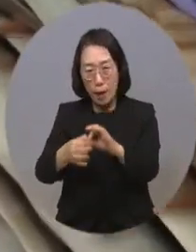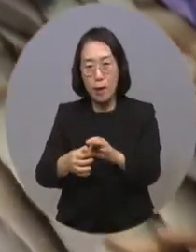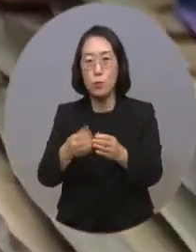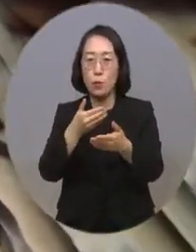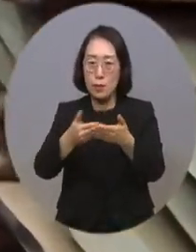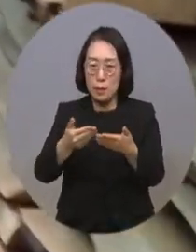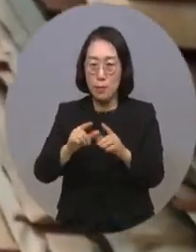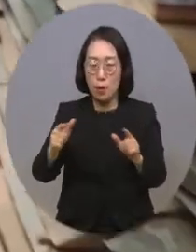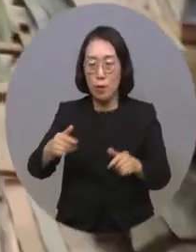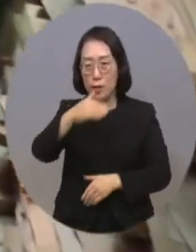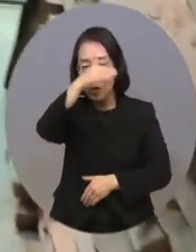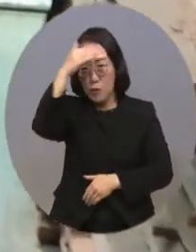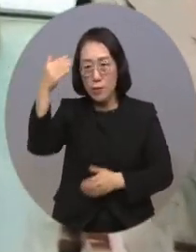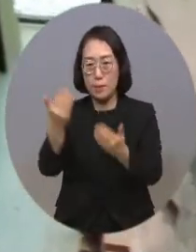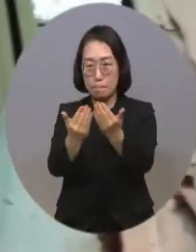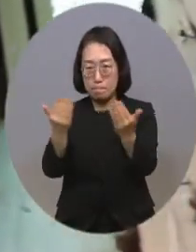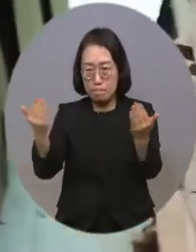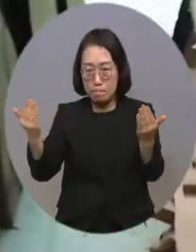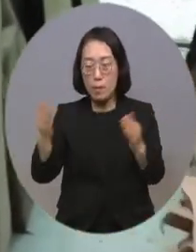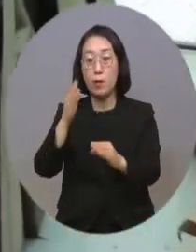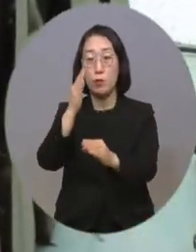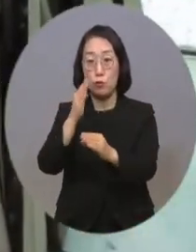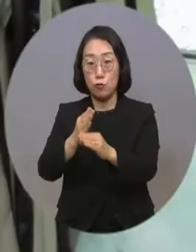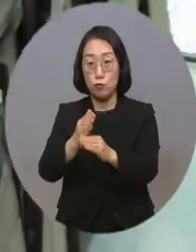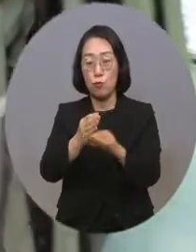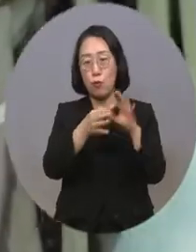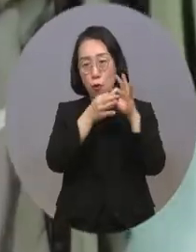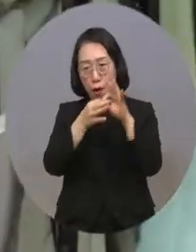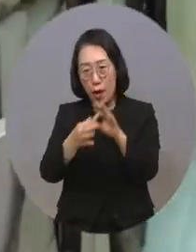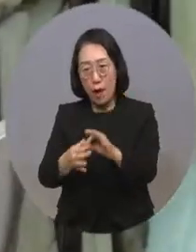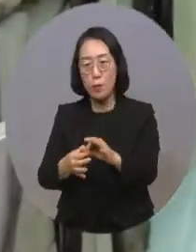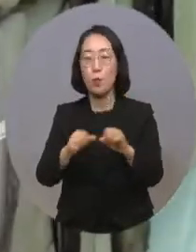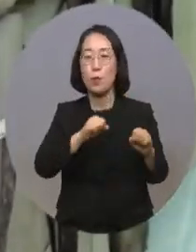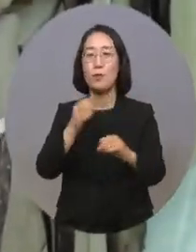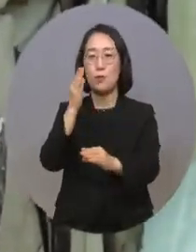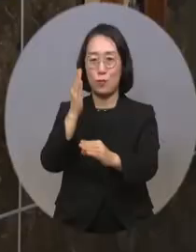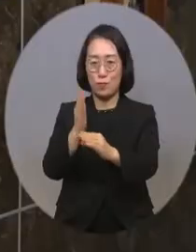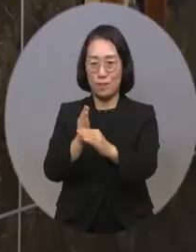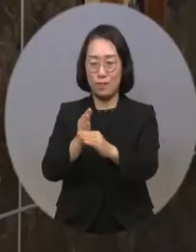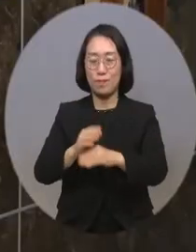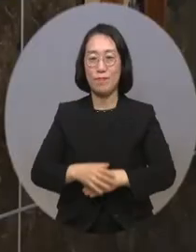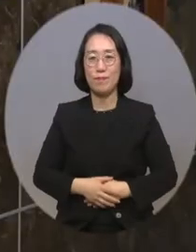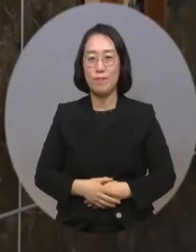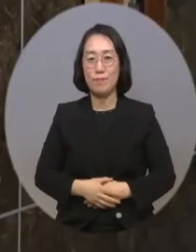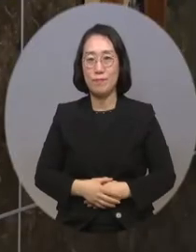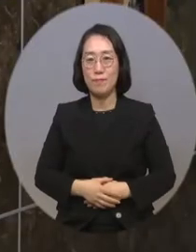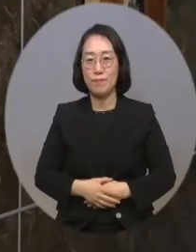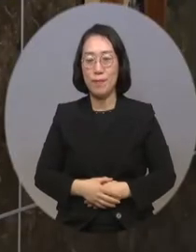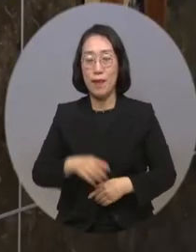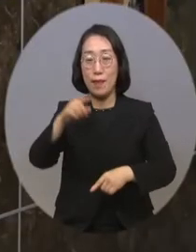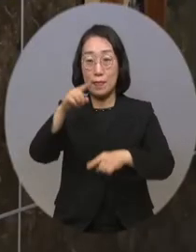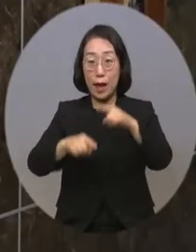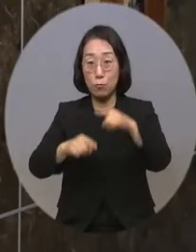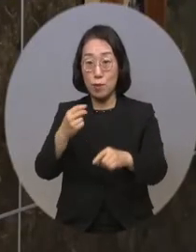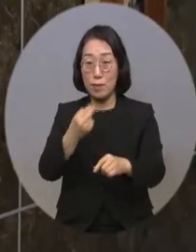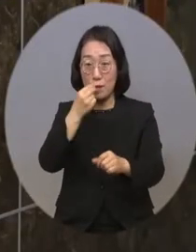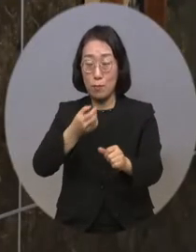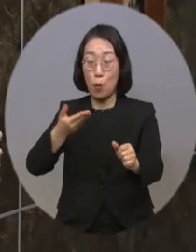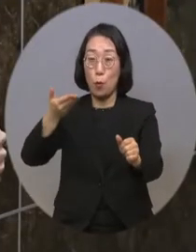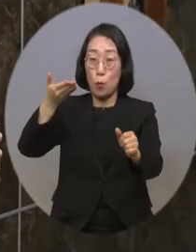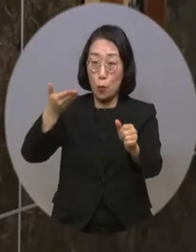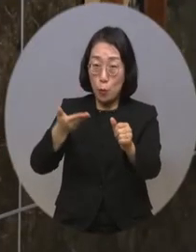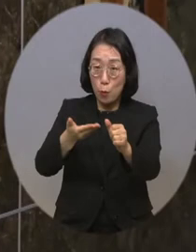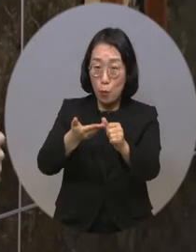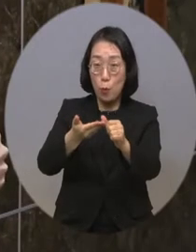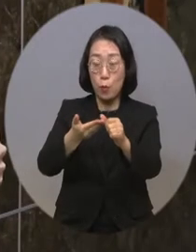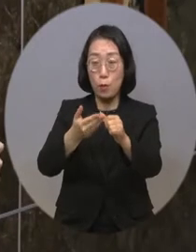작품활동과 전시를 이어오면서 전통문화의 맥을 이어오고 있습니다. 나무에 생명을 불어넣은